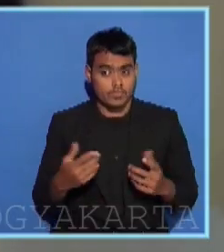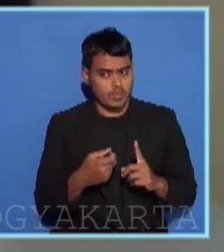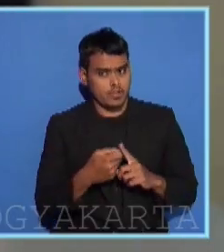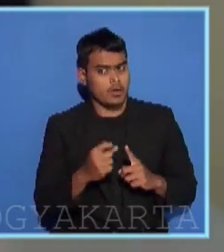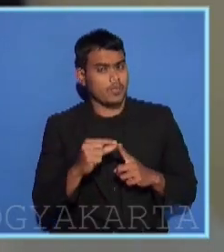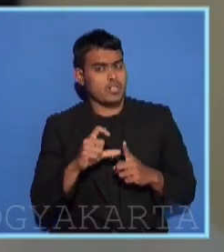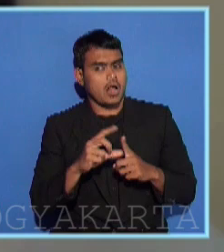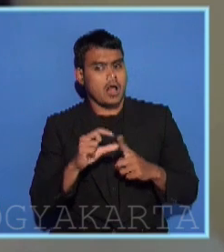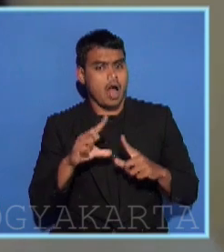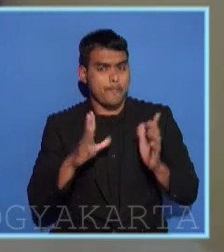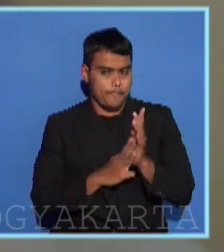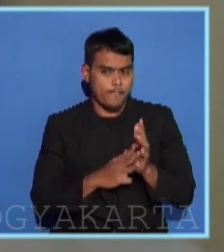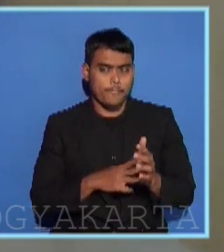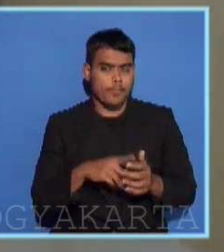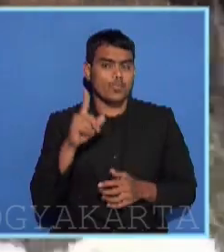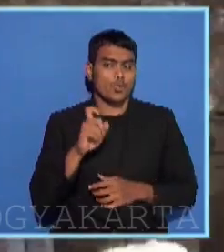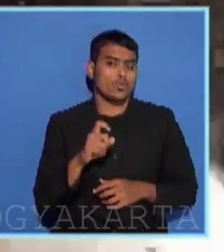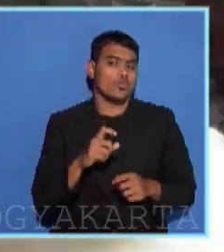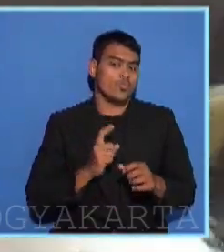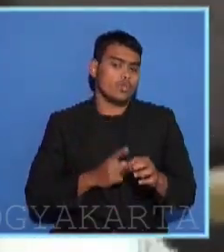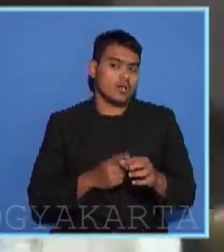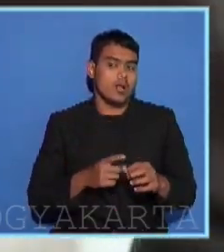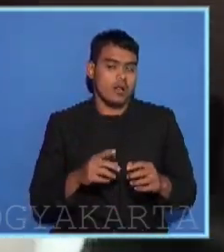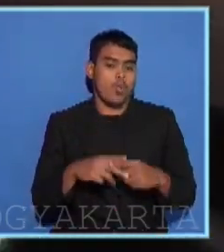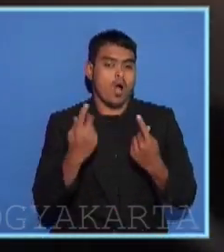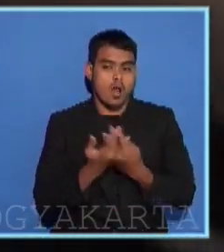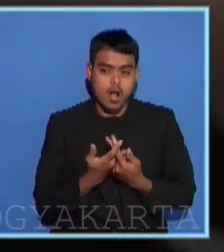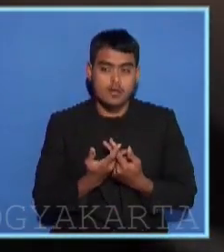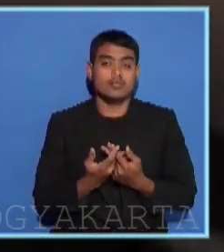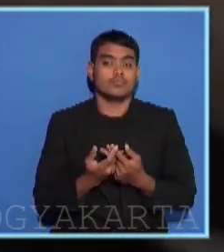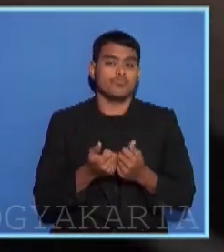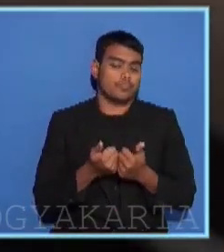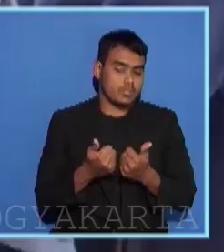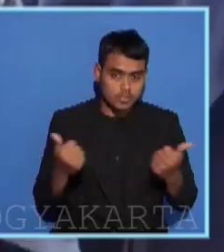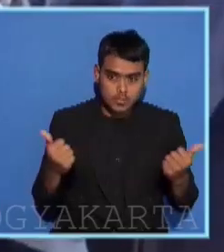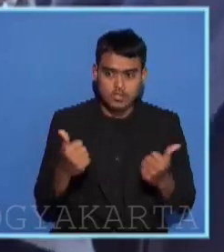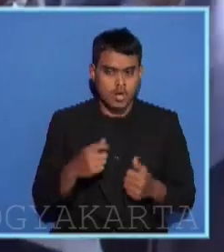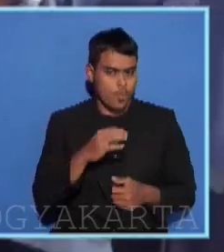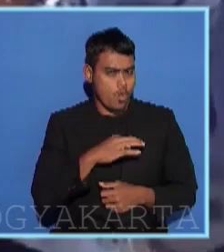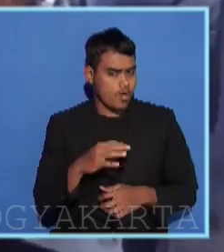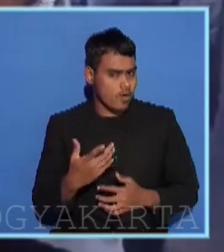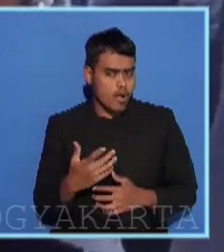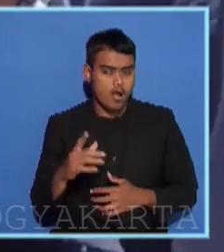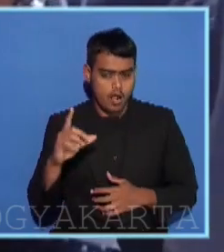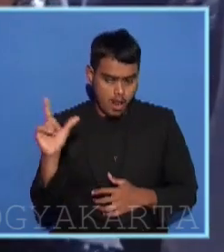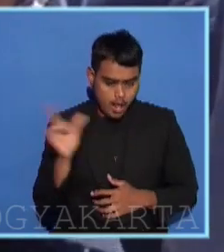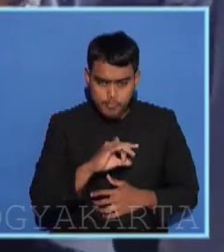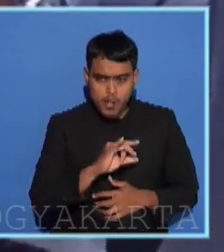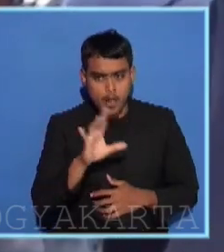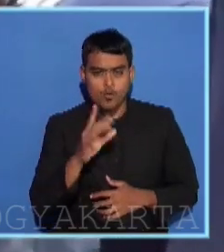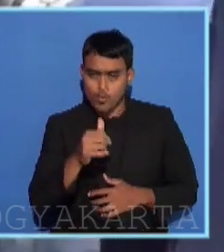Selain itu keperluan pokok keluarga air bersih juga dimanfaatkan warga untuk berbagai keperluan lain seperti pemenuhan minum